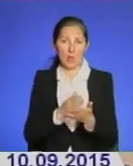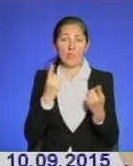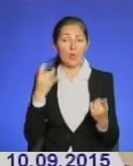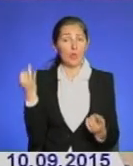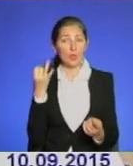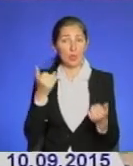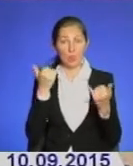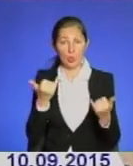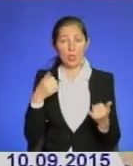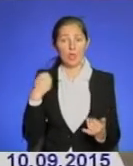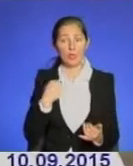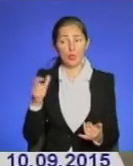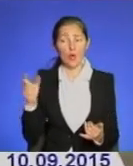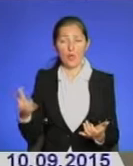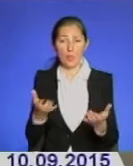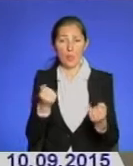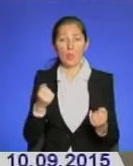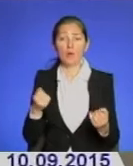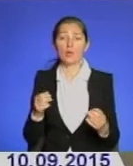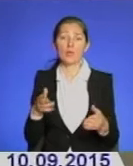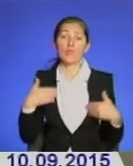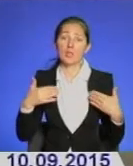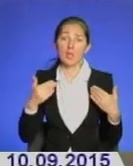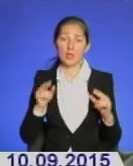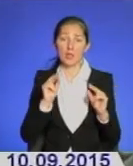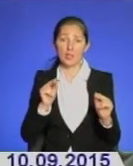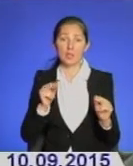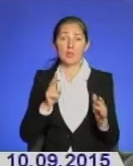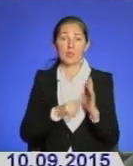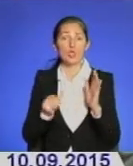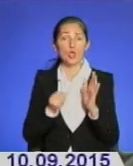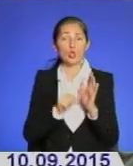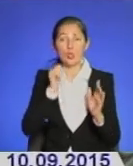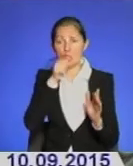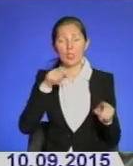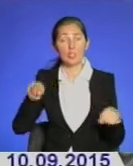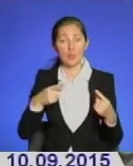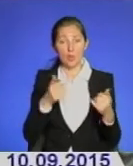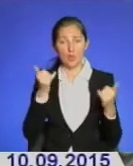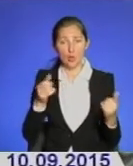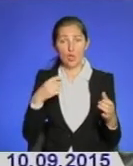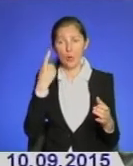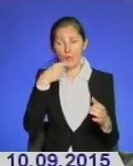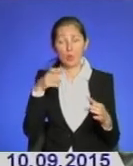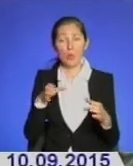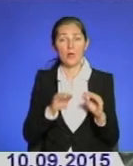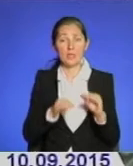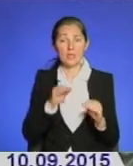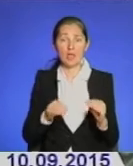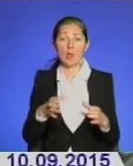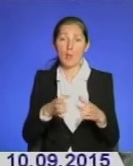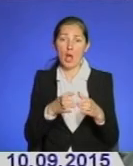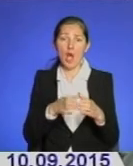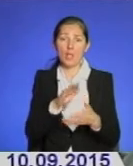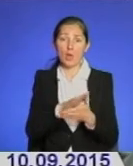з нагоди 76-ї річниці її створення. Сьогодні особовий склад бригади продовжує славні бойові традиції